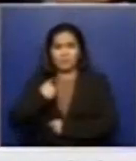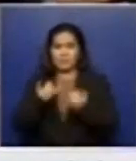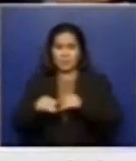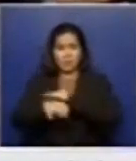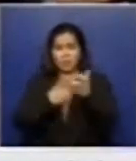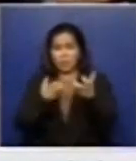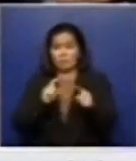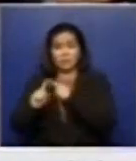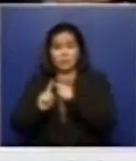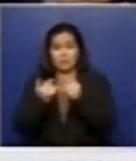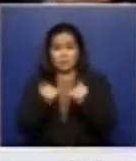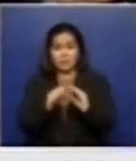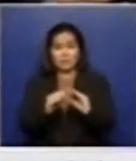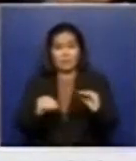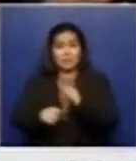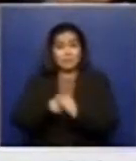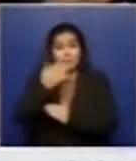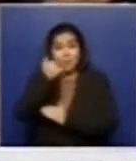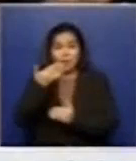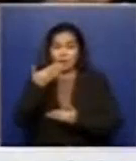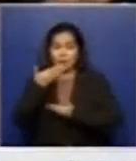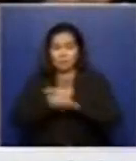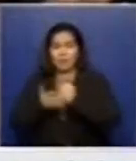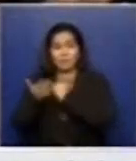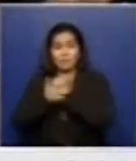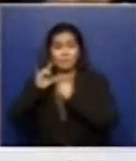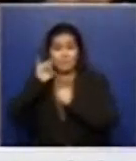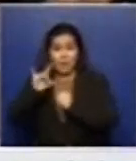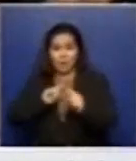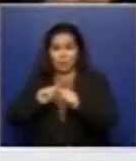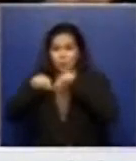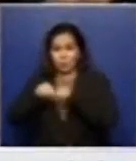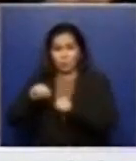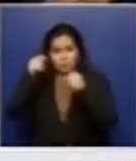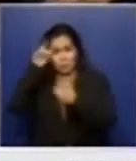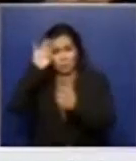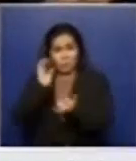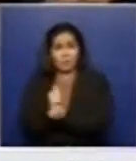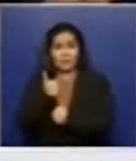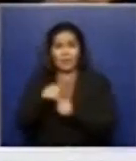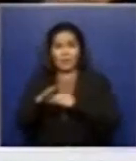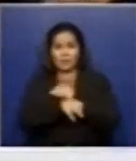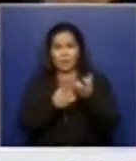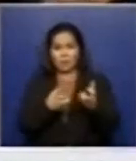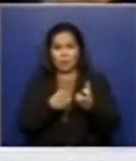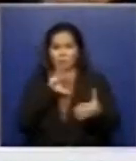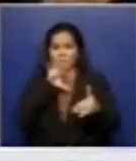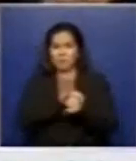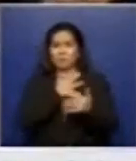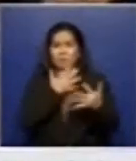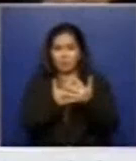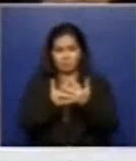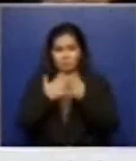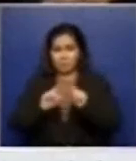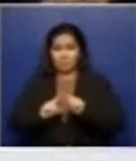แล้วเพราะอะไรเพราะขายยาบ้าเคลียร์ตำรวจได้ลักเล็กขโมยน้อยติดคุกครับขายยาบ้าไม่ติดคุก